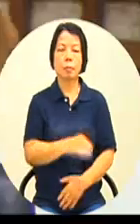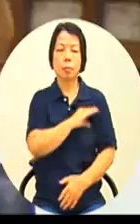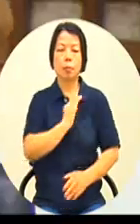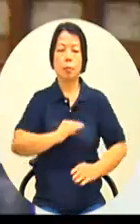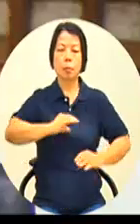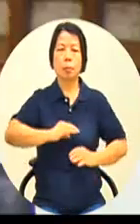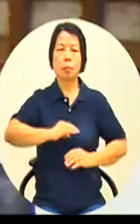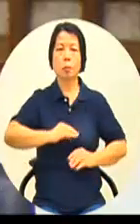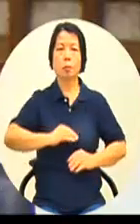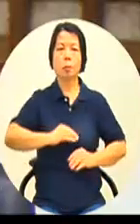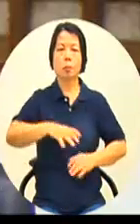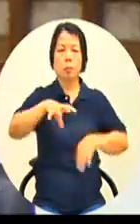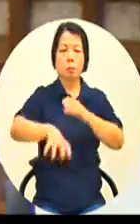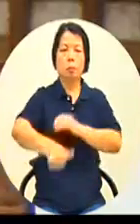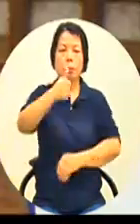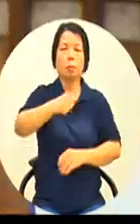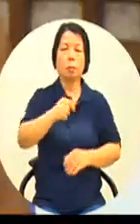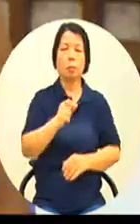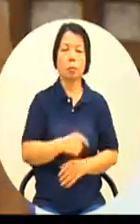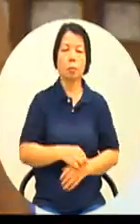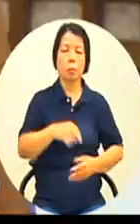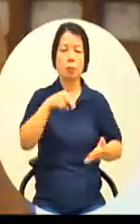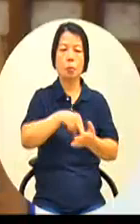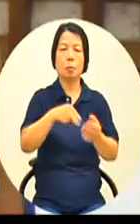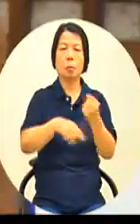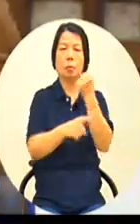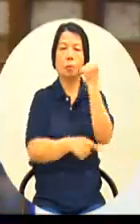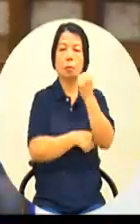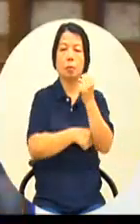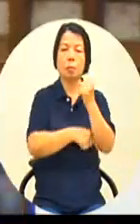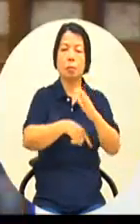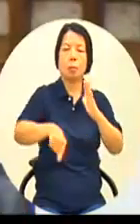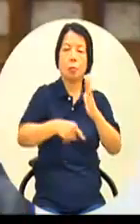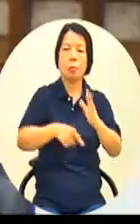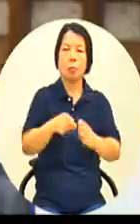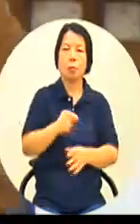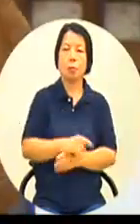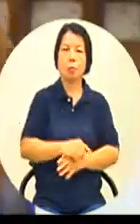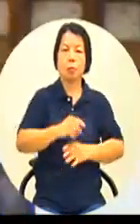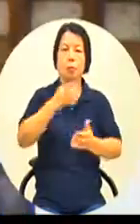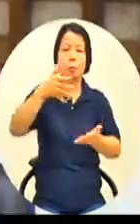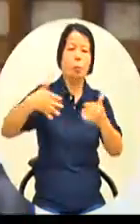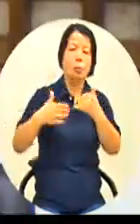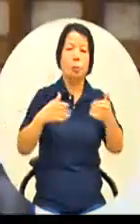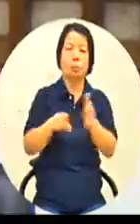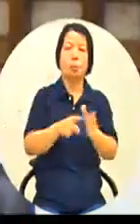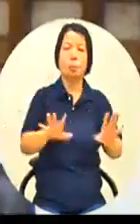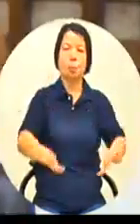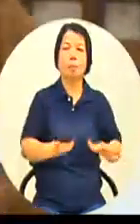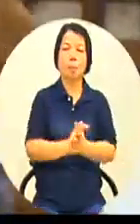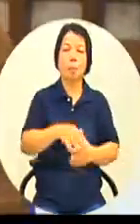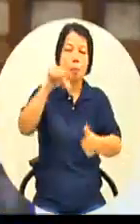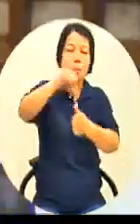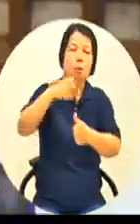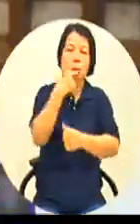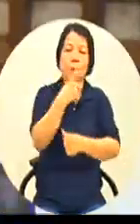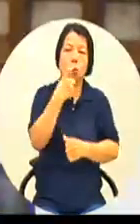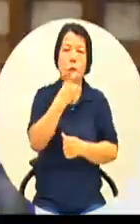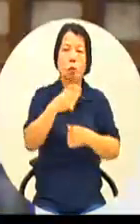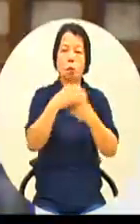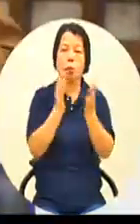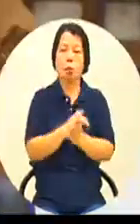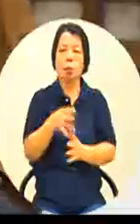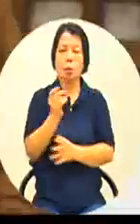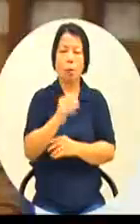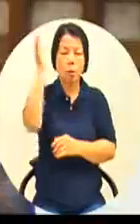讲酒驾的，一直你问你公开咧答询啦。中小阶层啦，骑奥多马的啦，唔捌字的啦，